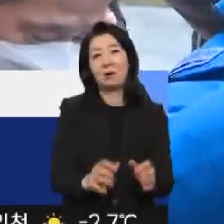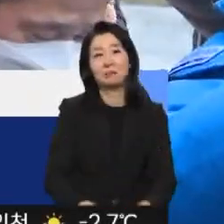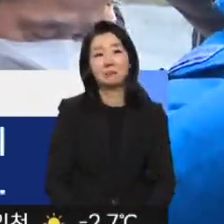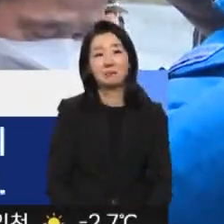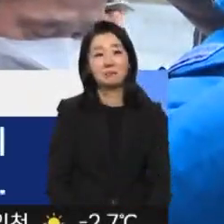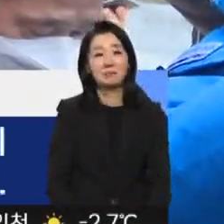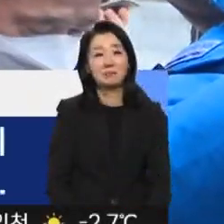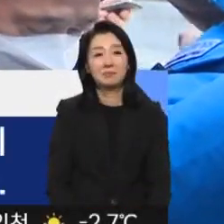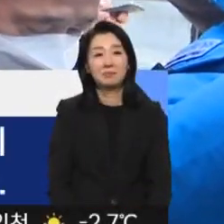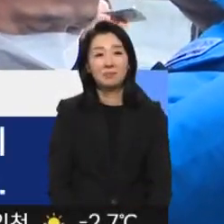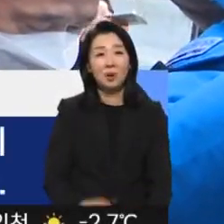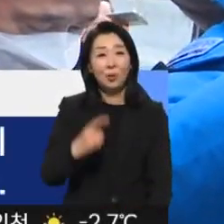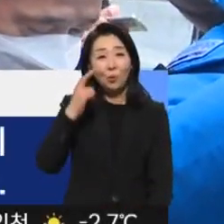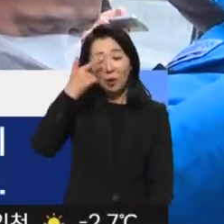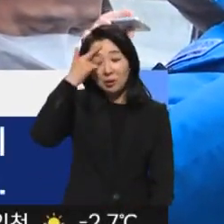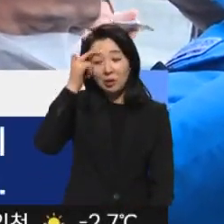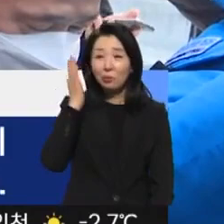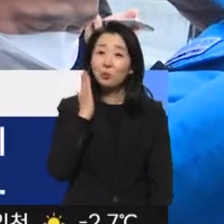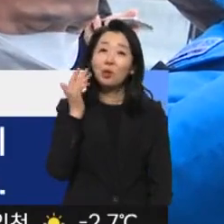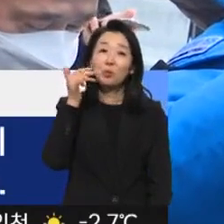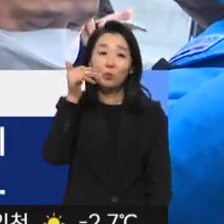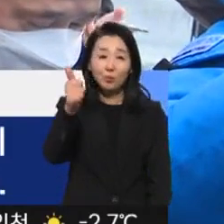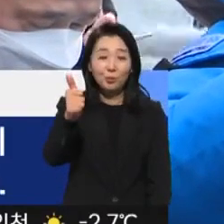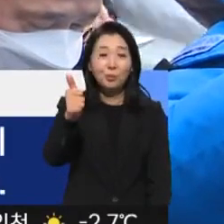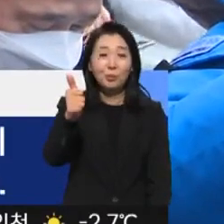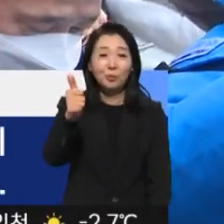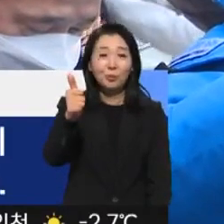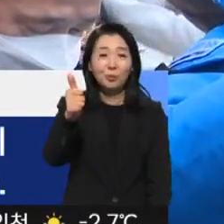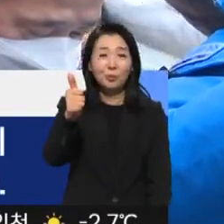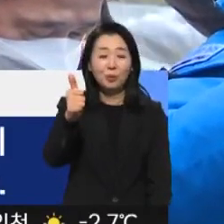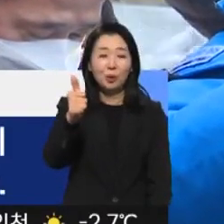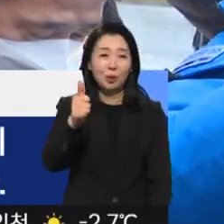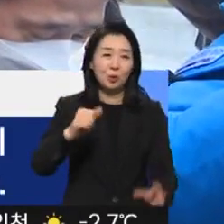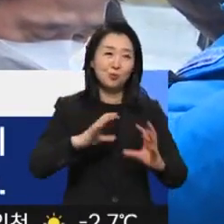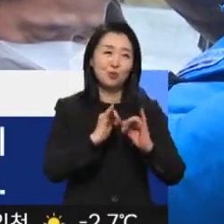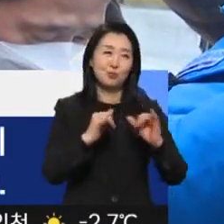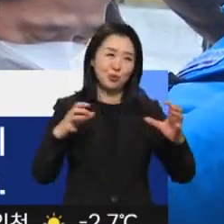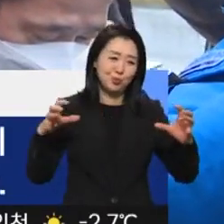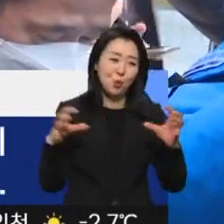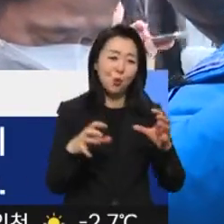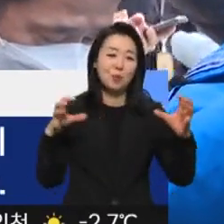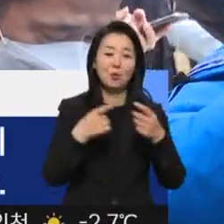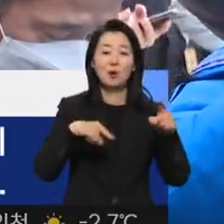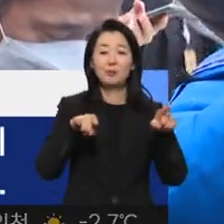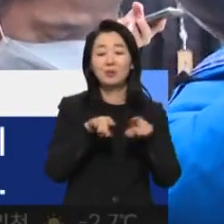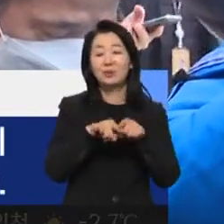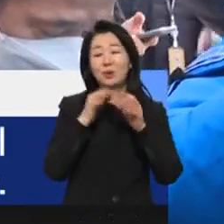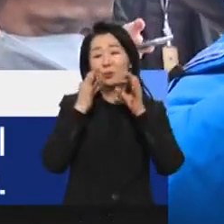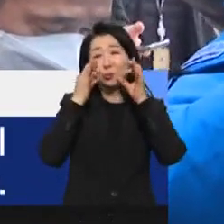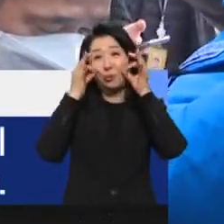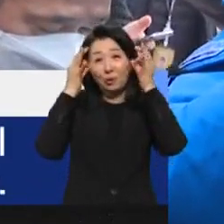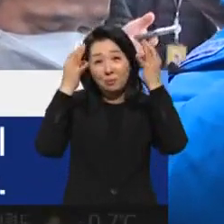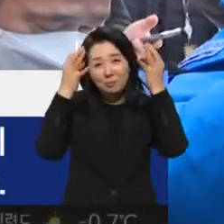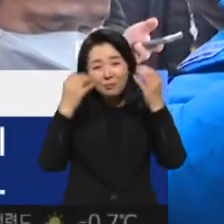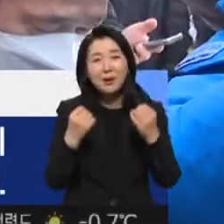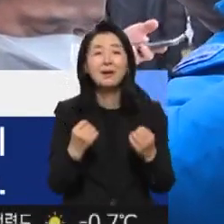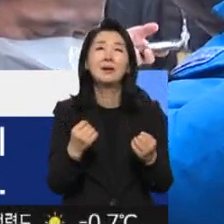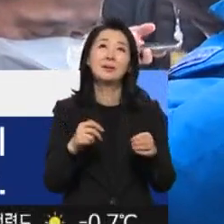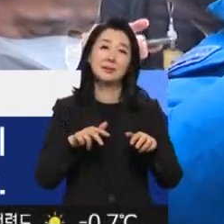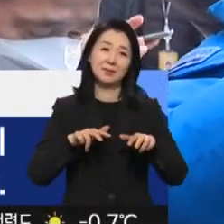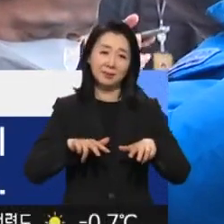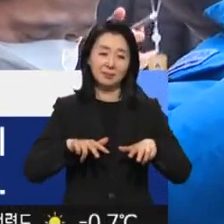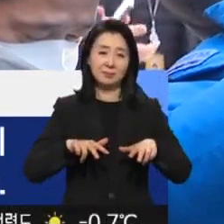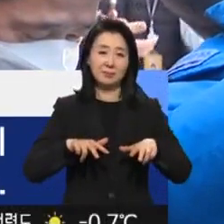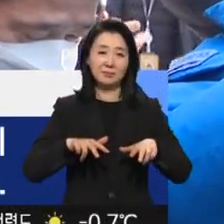왜 노무현 대통령께서 그렇게까지 국민 통합을 위해서 애를 쓰셨는지